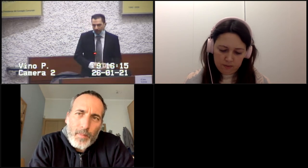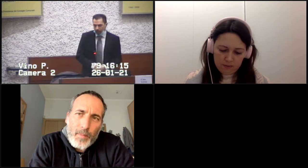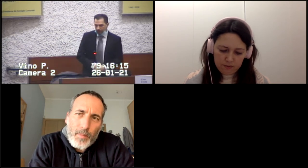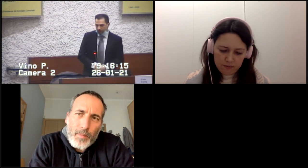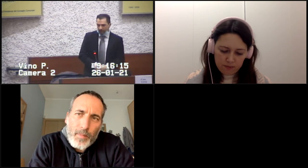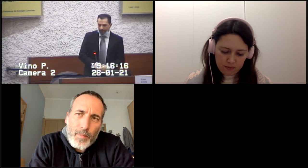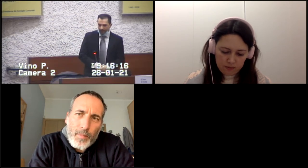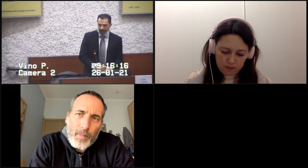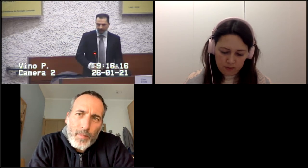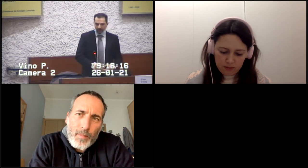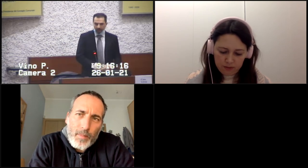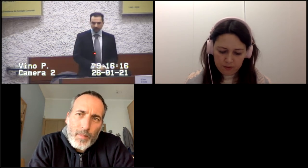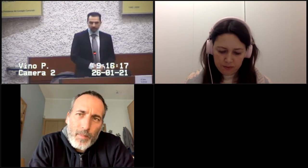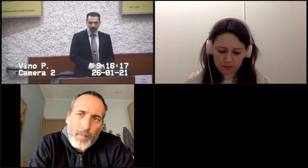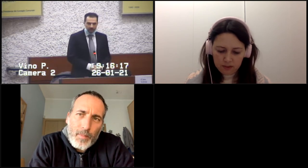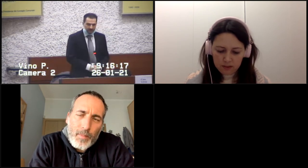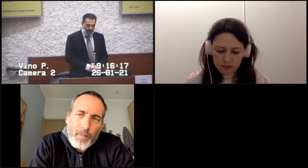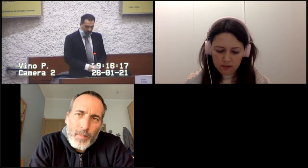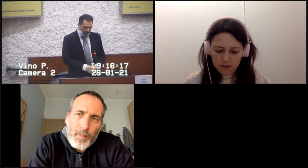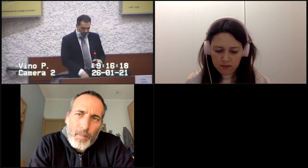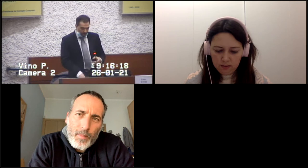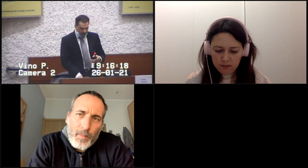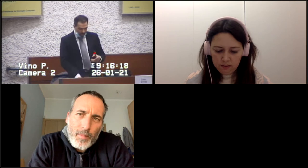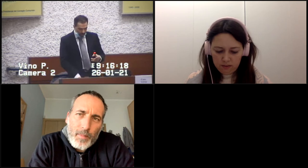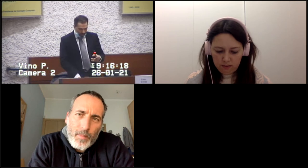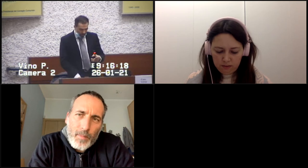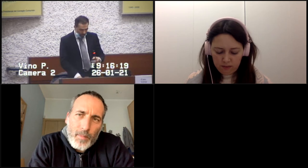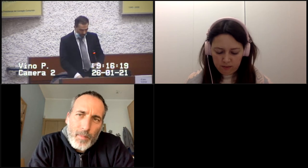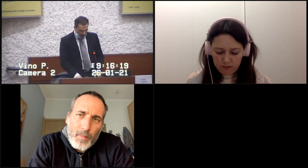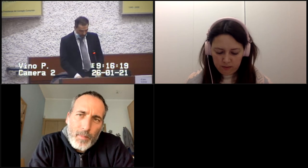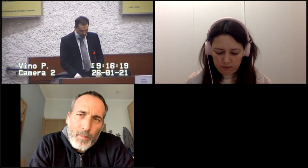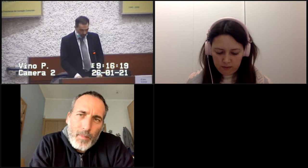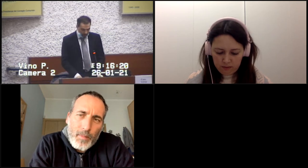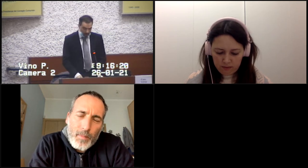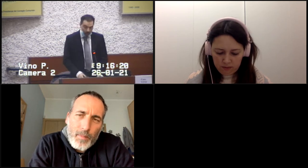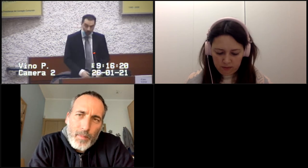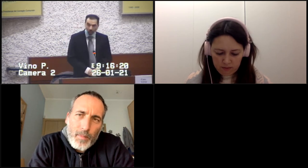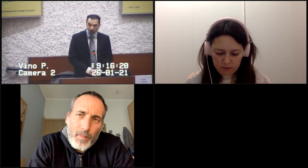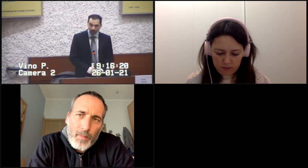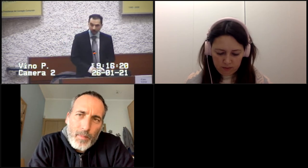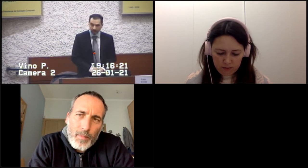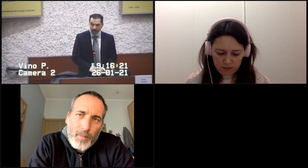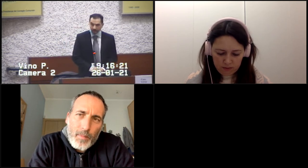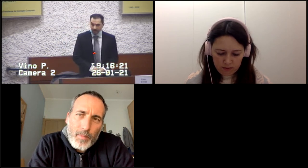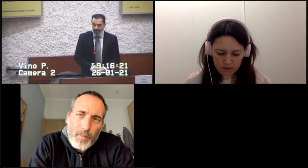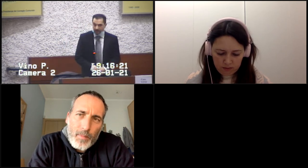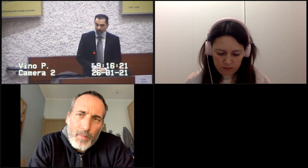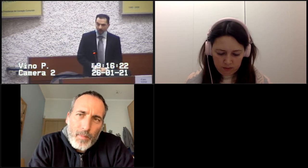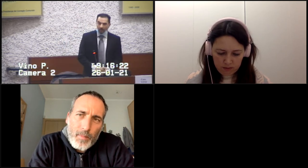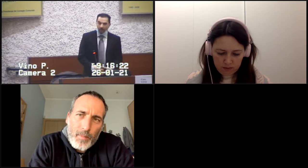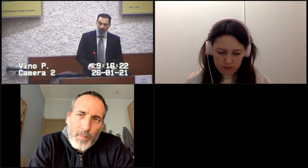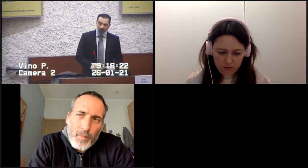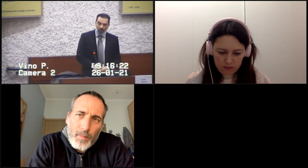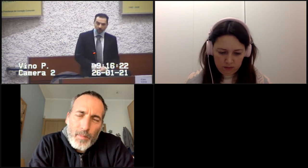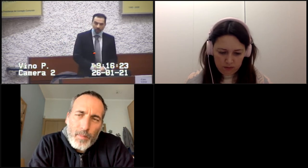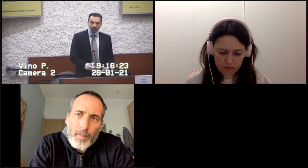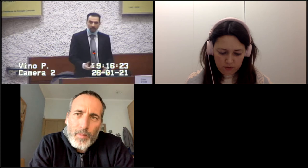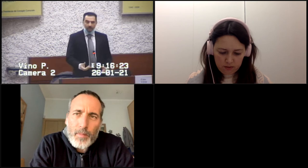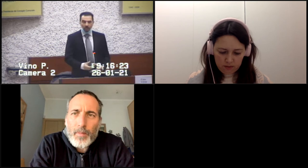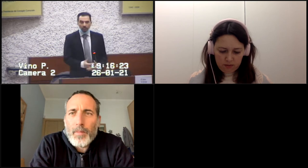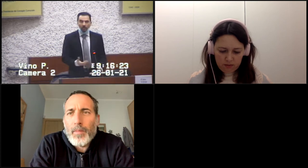luce alla nostra città, perché di questi edifici, come abbiamo visto, ce ne sono molti dismessi. Però